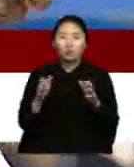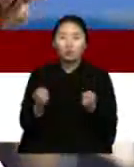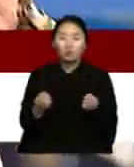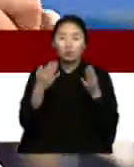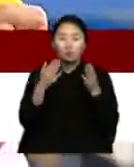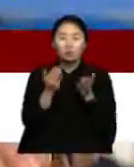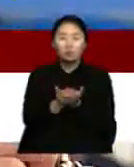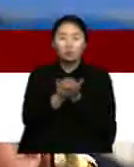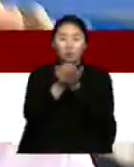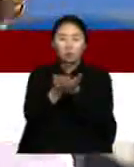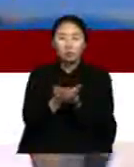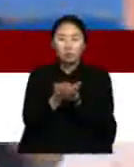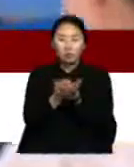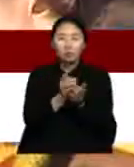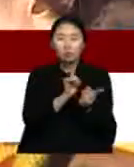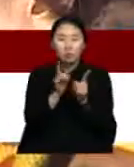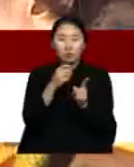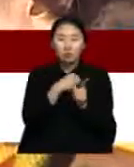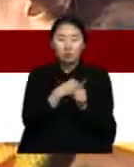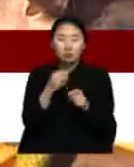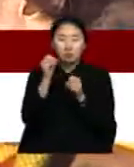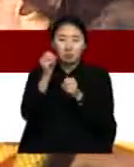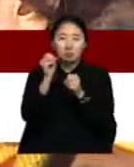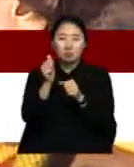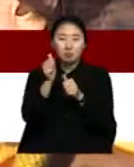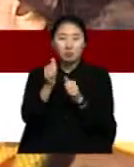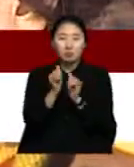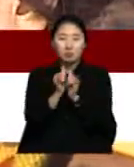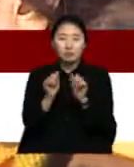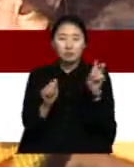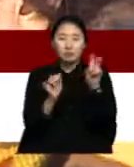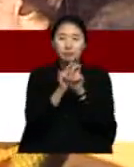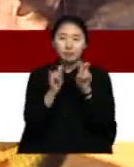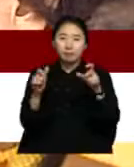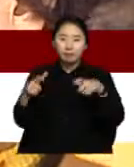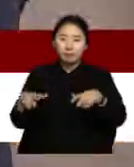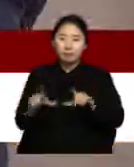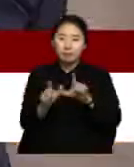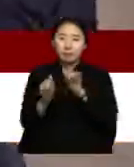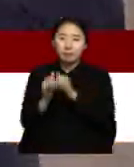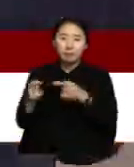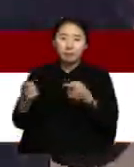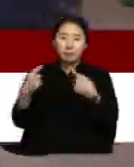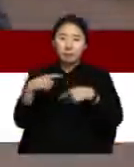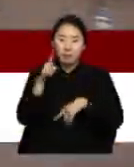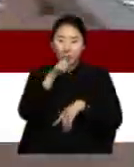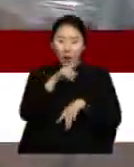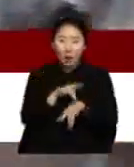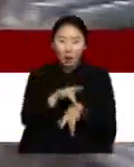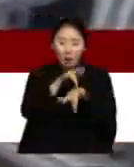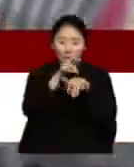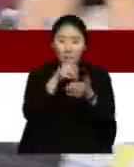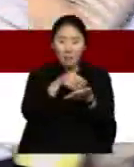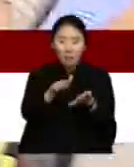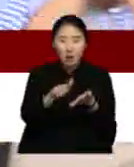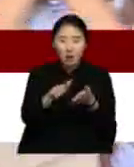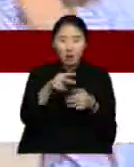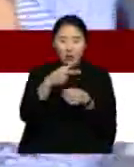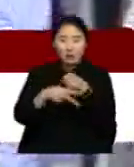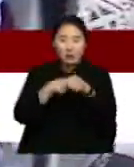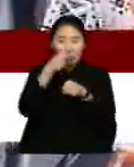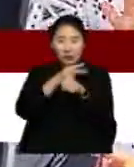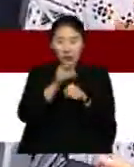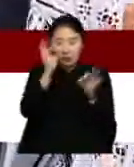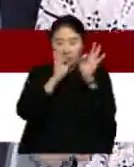행사는 마포나루굿 보존회 소속 무속인 20여 명과 지역 주민들이 참석한 가운데 나쁜 기운을 몰아내고 신을 청하는